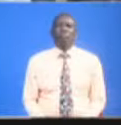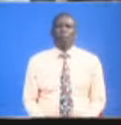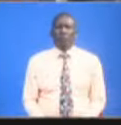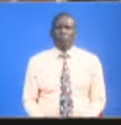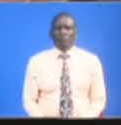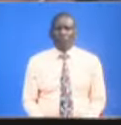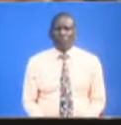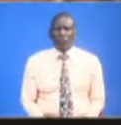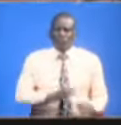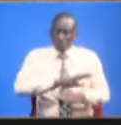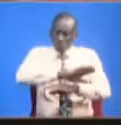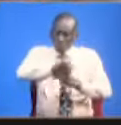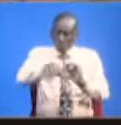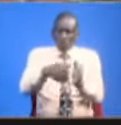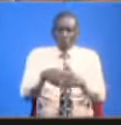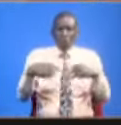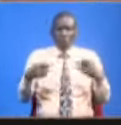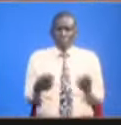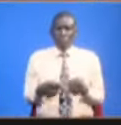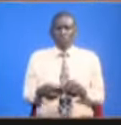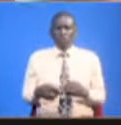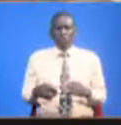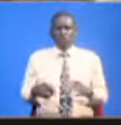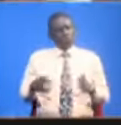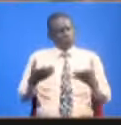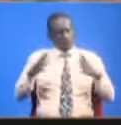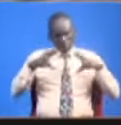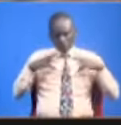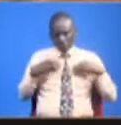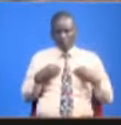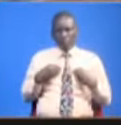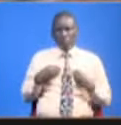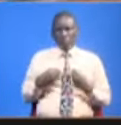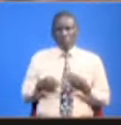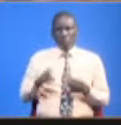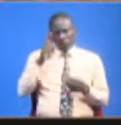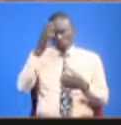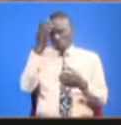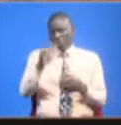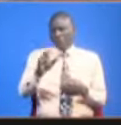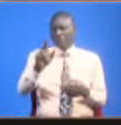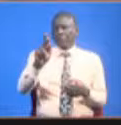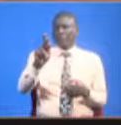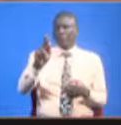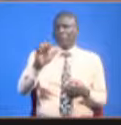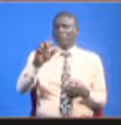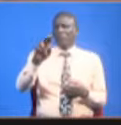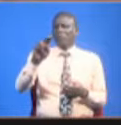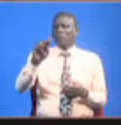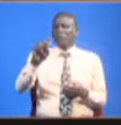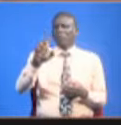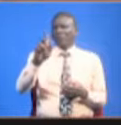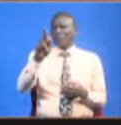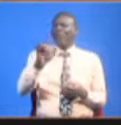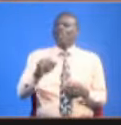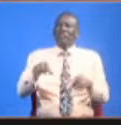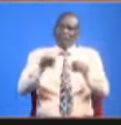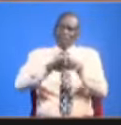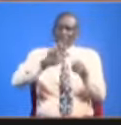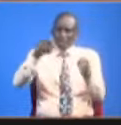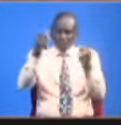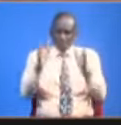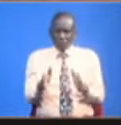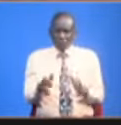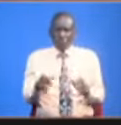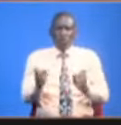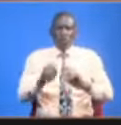Watu wote waridhike kwa sababu Kithure Kindiki ni mwana Kenya, hajatoka